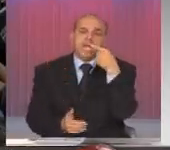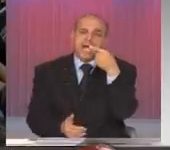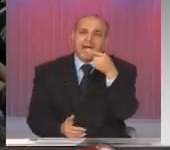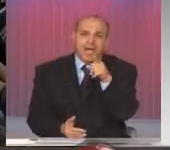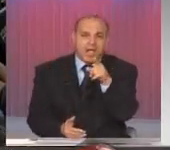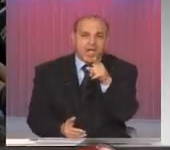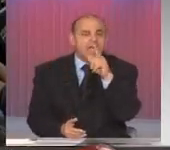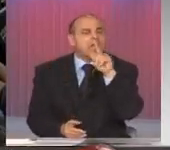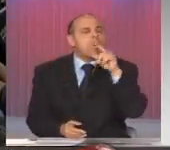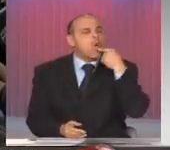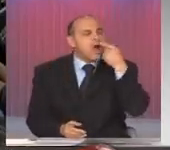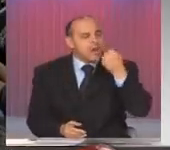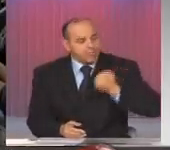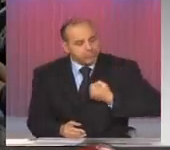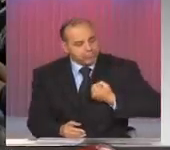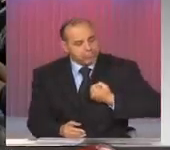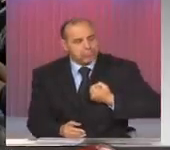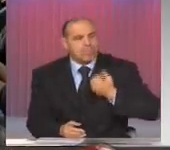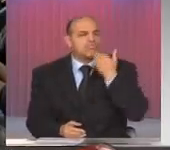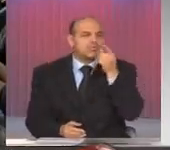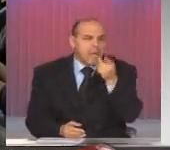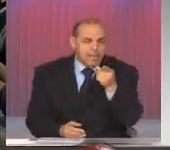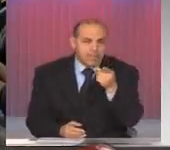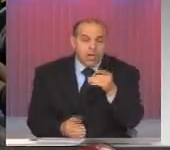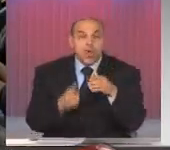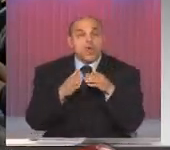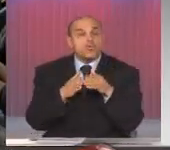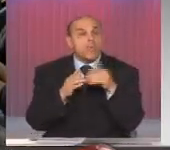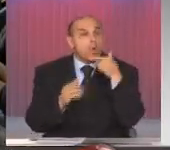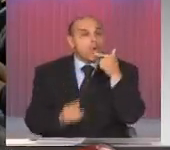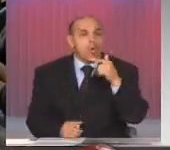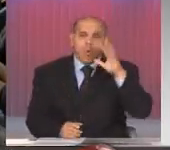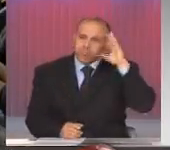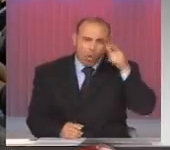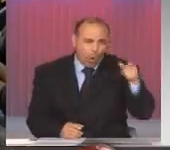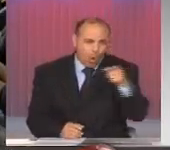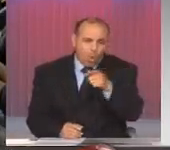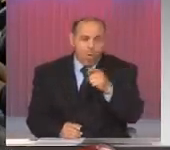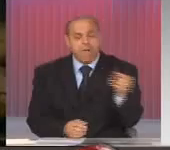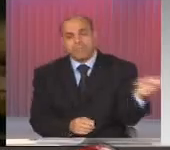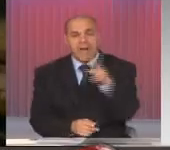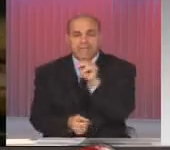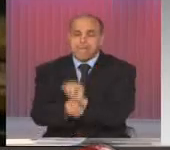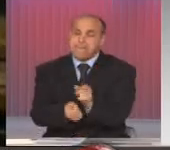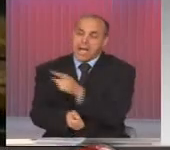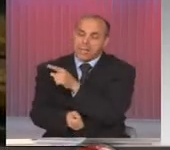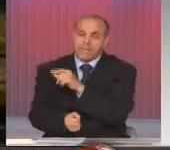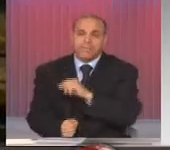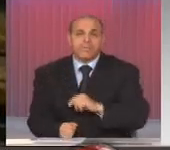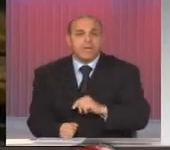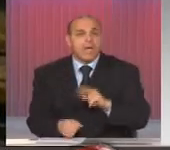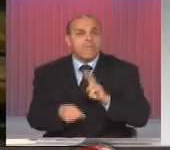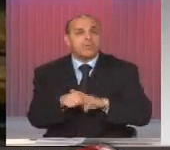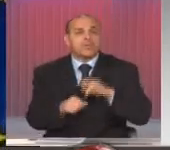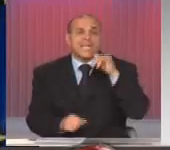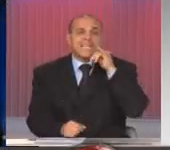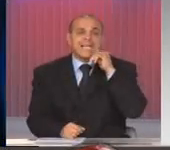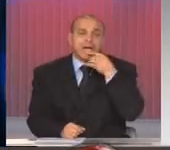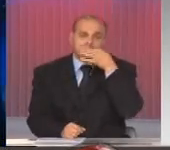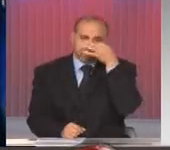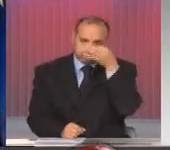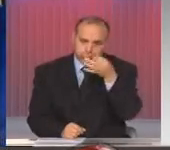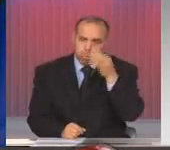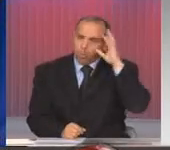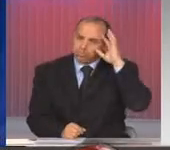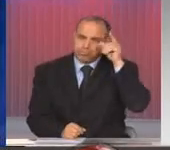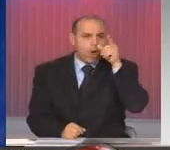ووصفه بالإرهابي الهمجي الجبان، داعيا إلى إحالة مرتكب الهجوم للعدالة. السلطات الإيطالية من جانبها